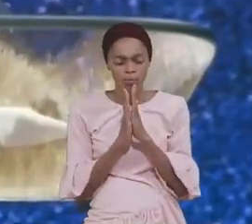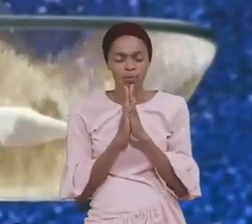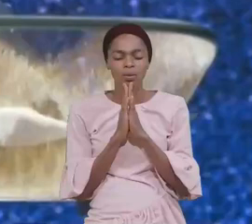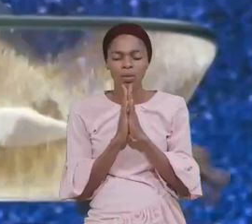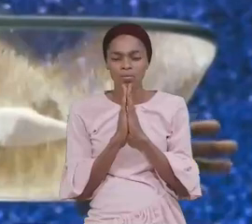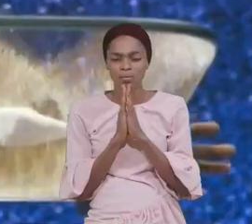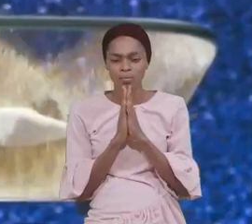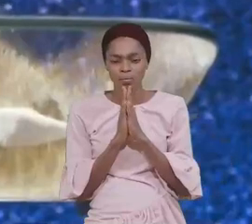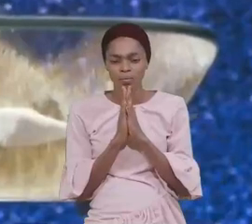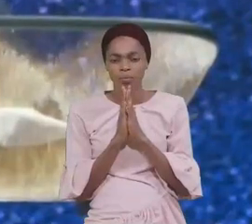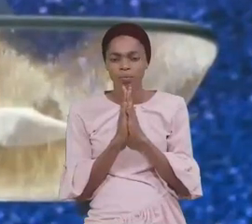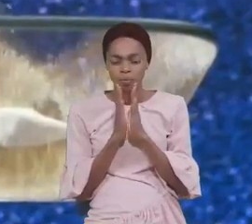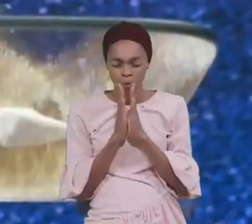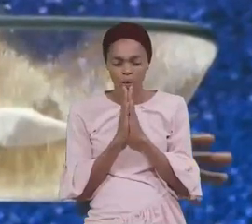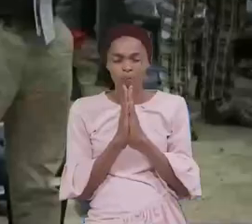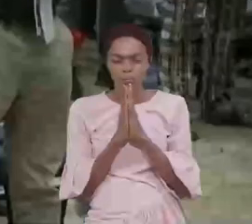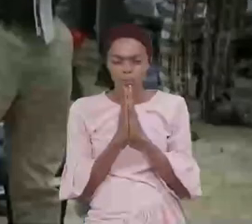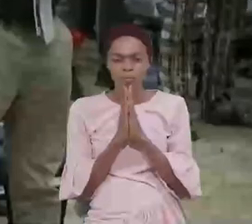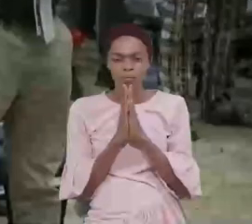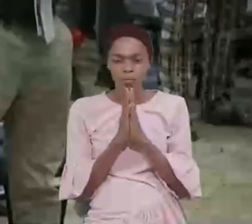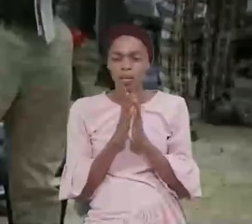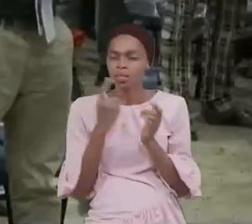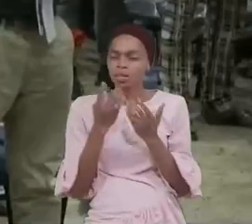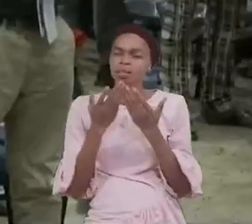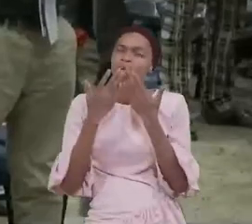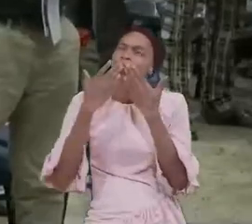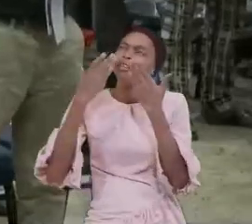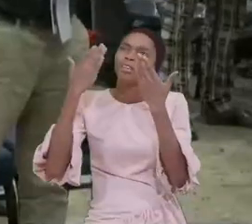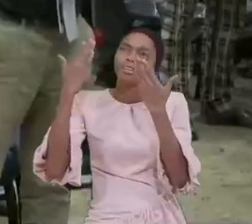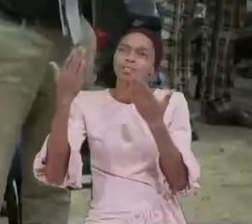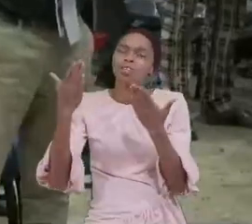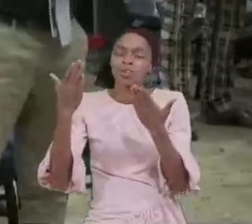et rendez grâce au Seigneur. Dites-lui combien vous êtes reconnaissant.